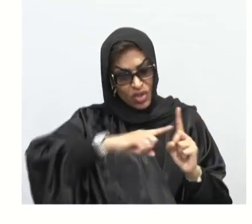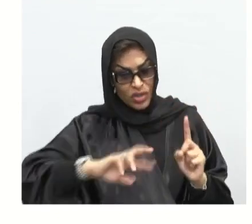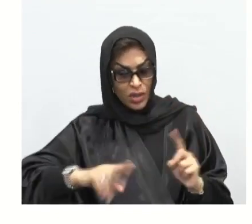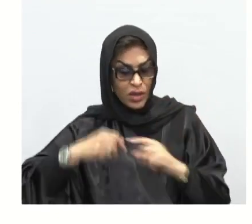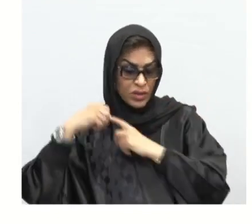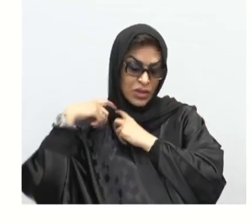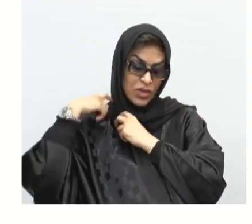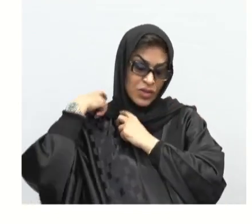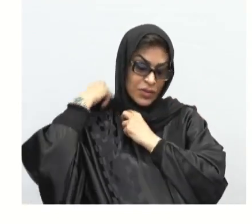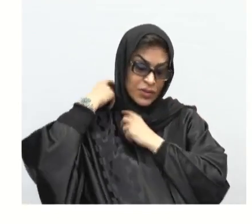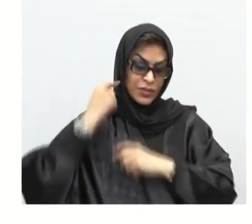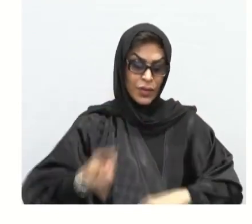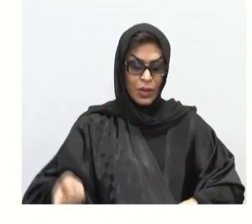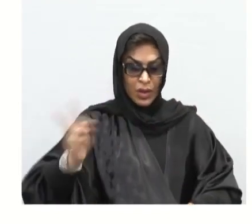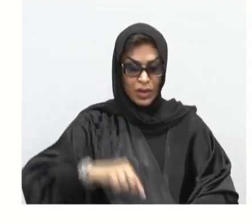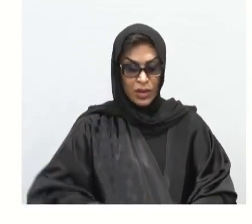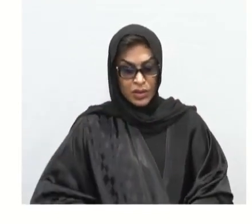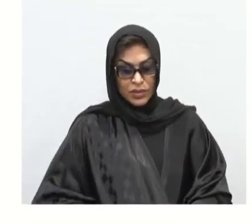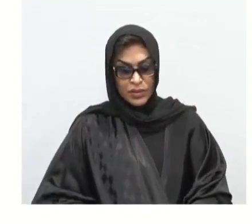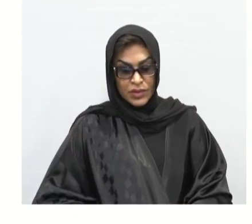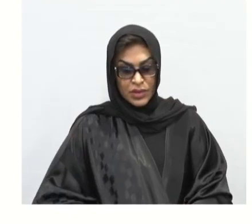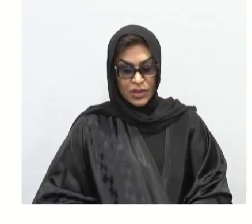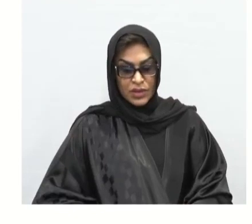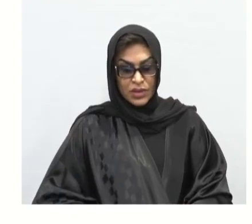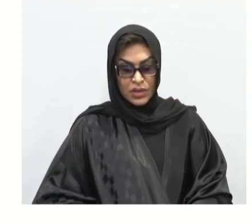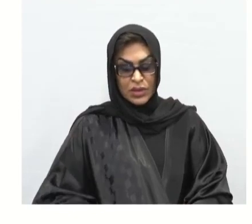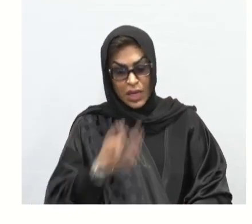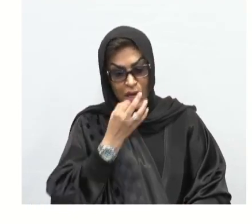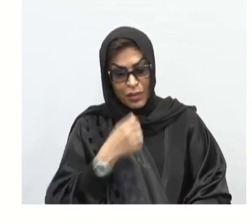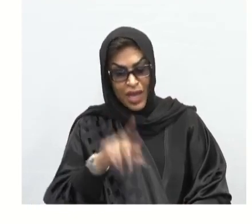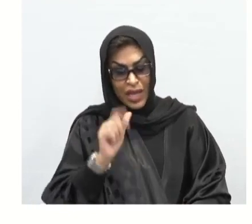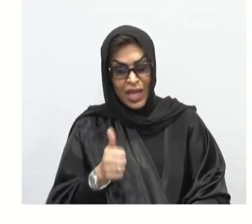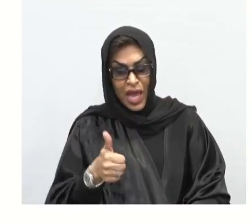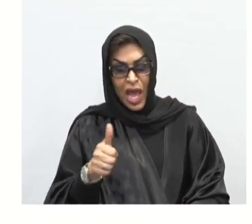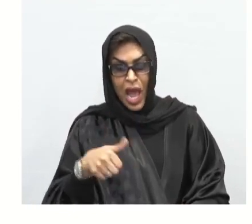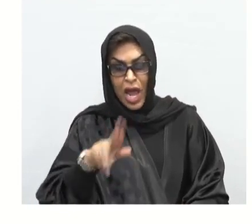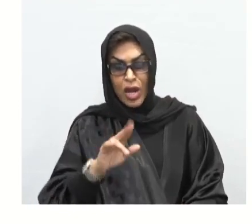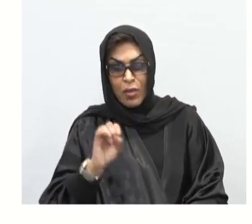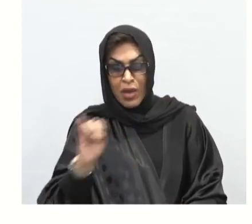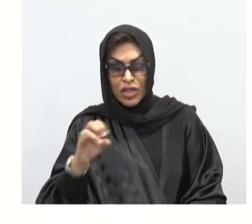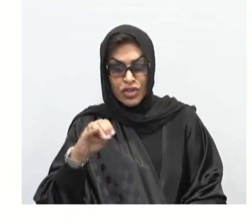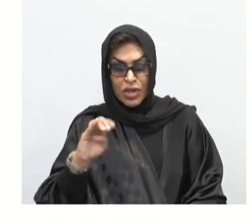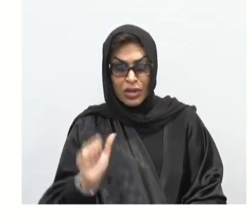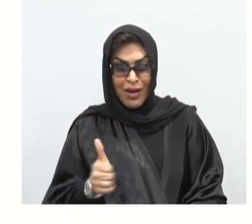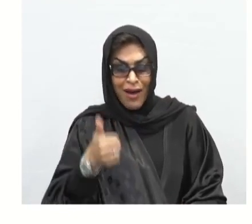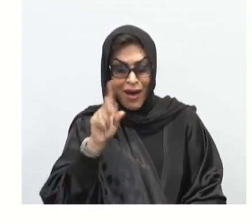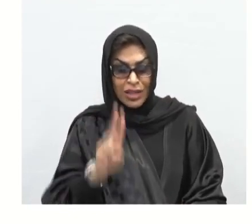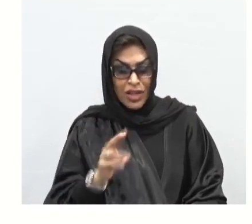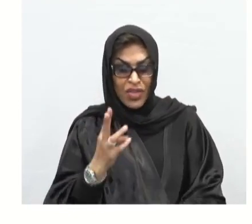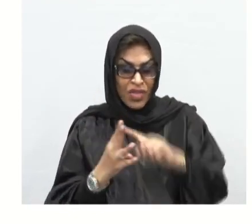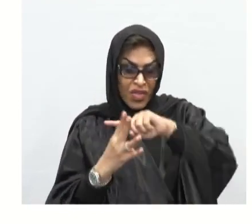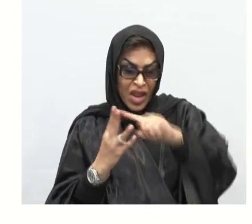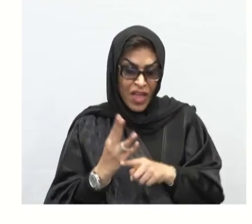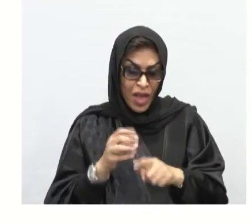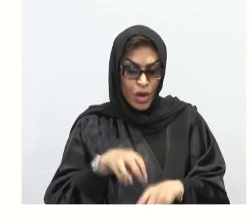النجم بعد ذلك طالبي وطالبتي انطلقنا للحديث عن المجرات وذكرنا ان للمجرات انواع ثلاثه